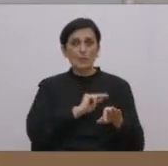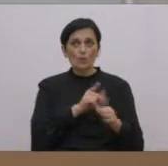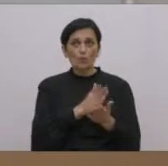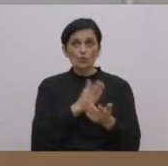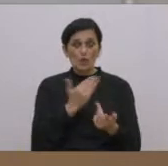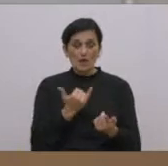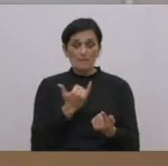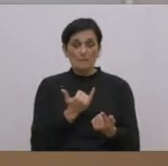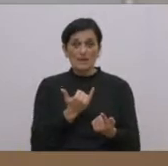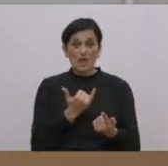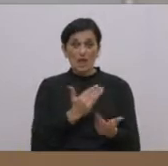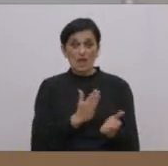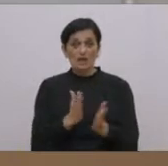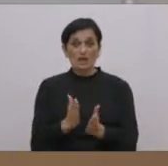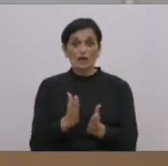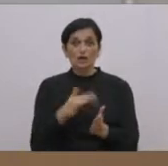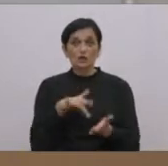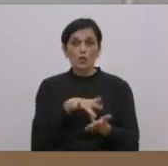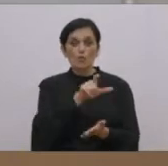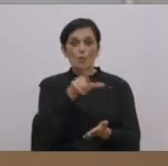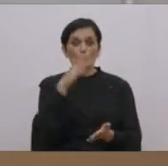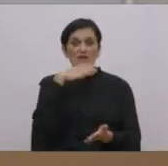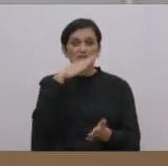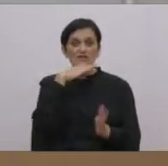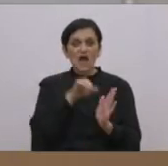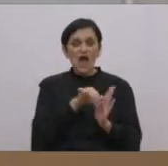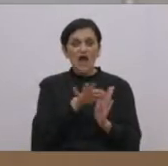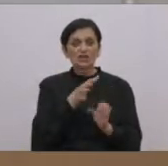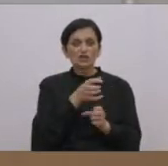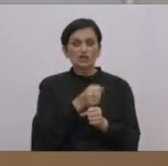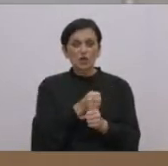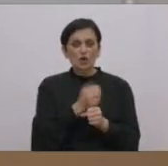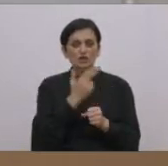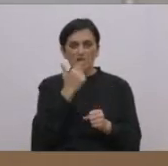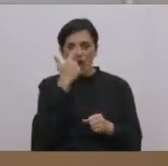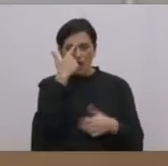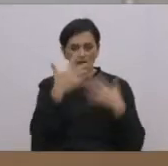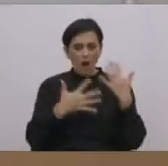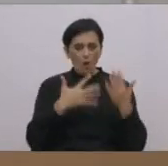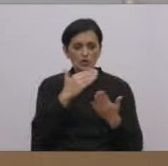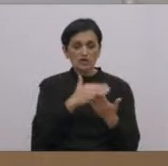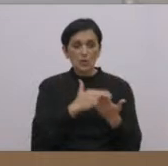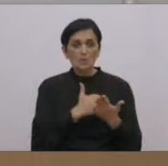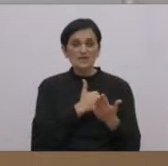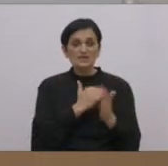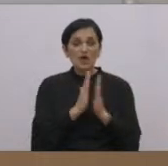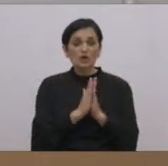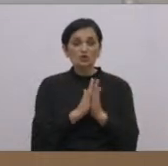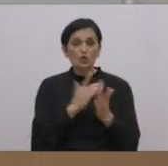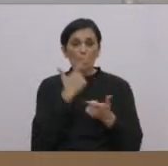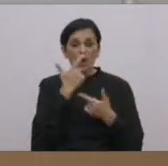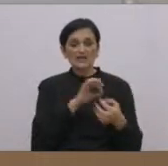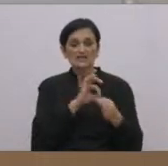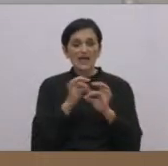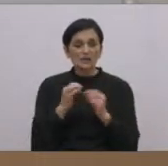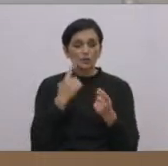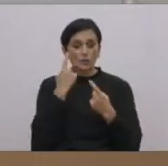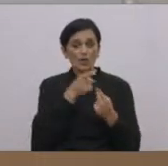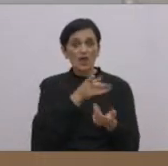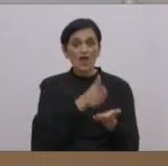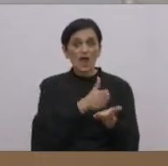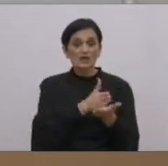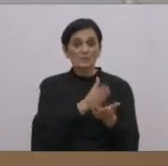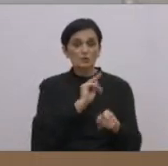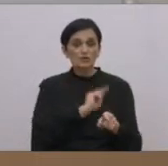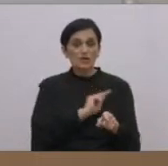ამ ეტაპზე მოსახლეობას ხალი მიეწოდება შეზღუდული და გაურკვეველი გრაფიკით. მინდა გთხოვოთ დეტალური ინფორმაცია არსებული